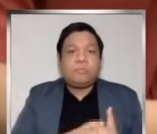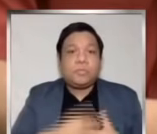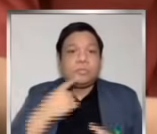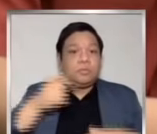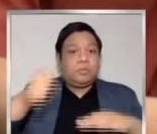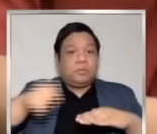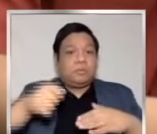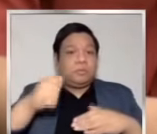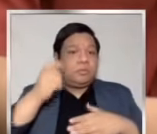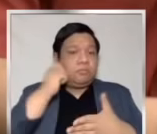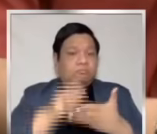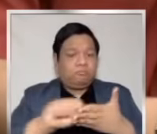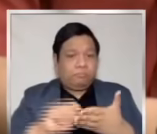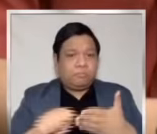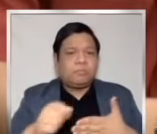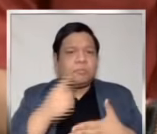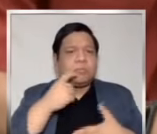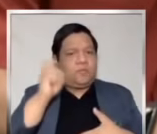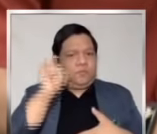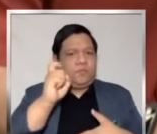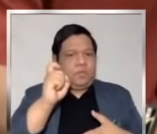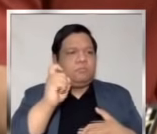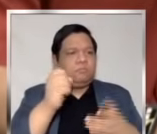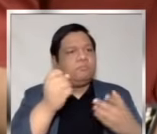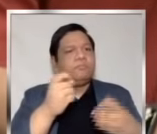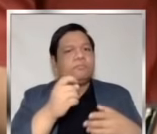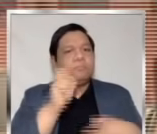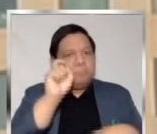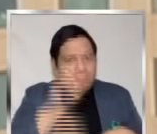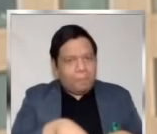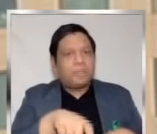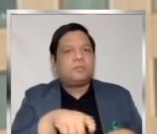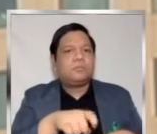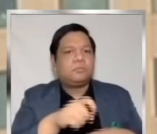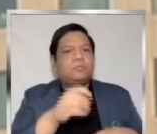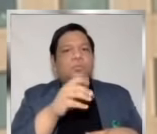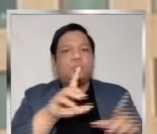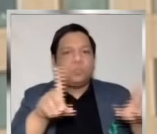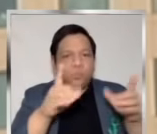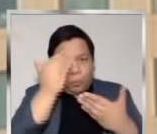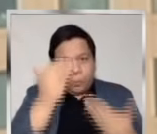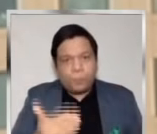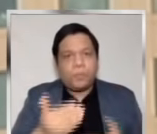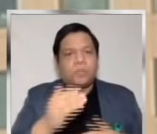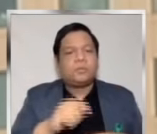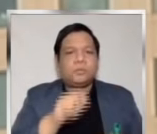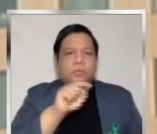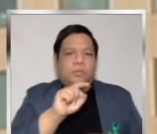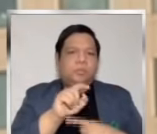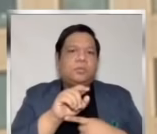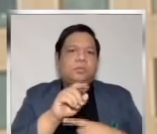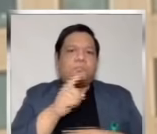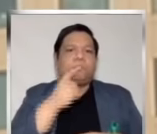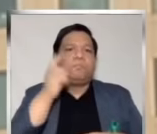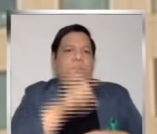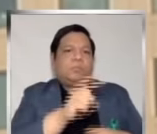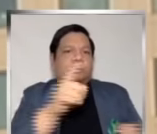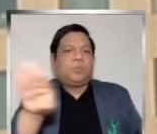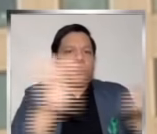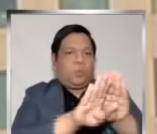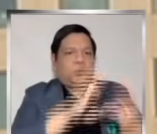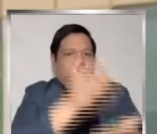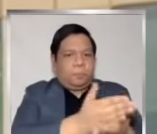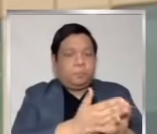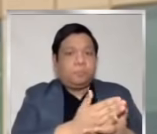Guevara, immediately executory o agaran dapat na ipapatupad ang isang cease and desist order. Pero pwede pa rin daw itong iapela sa